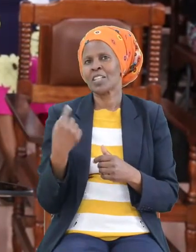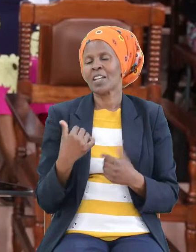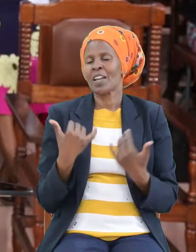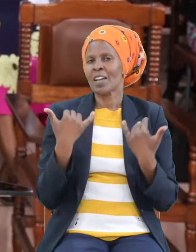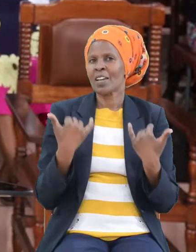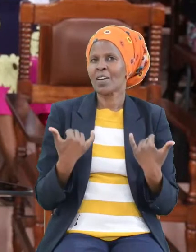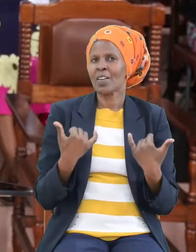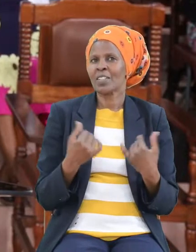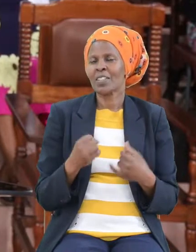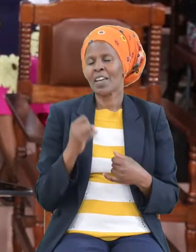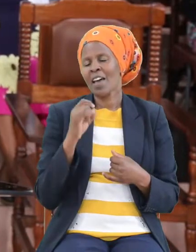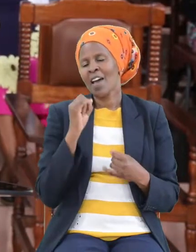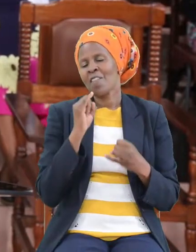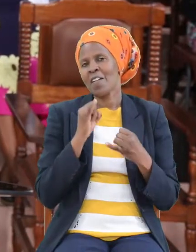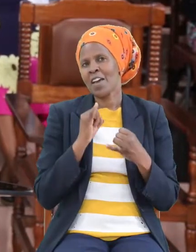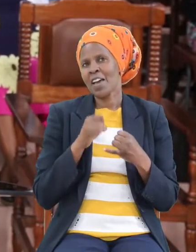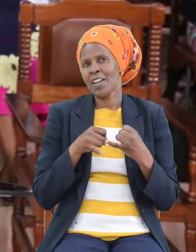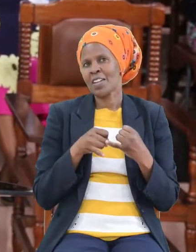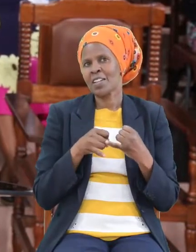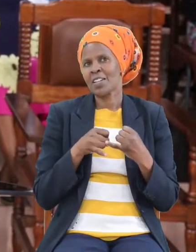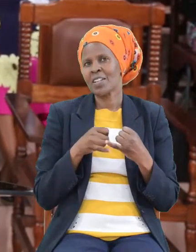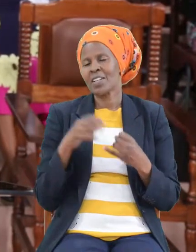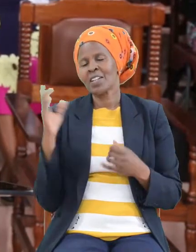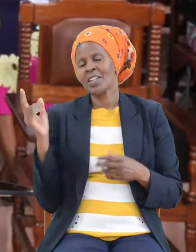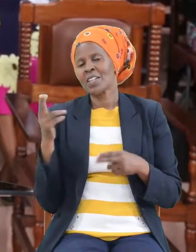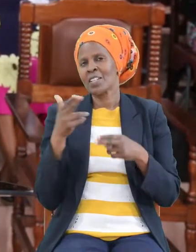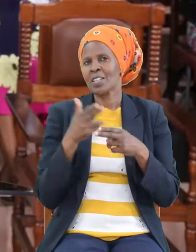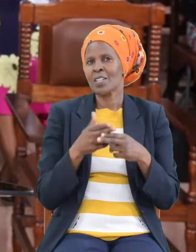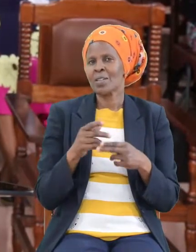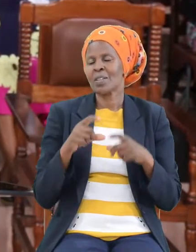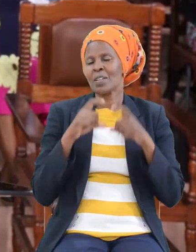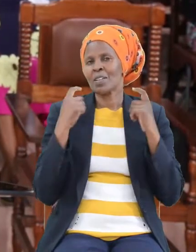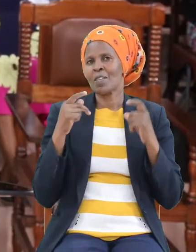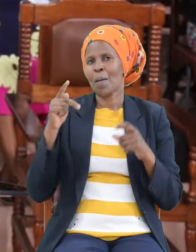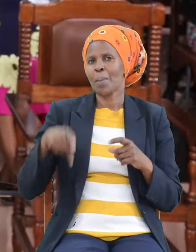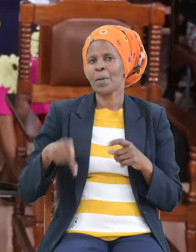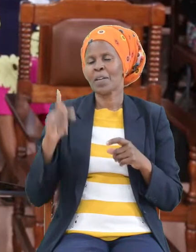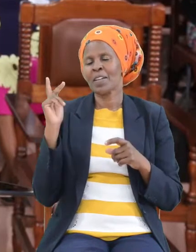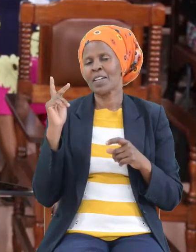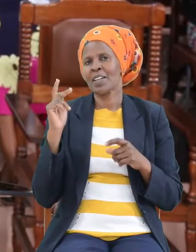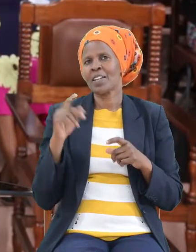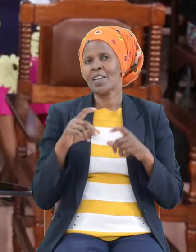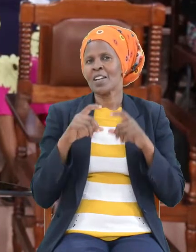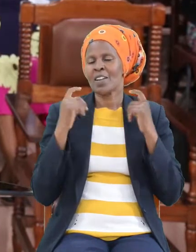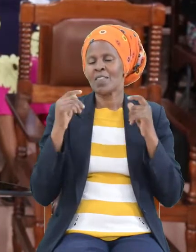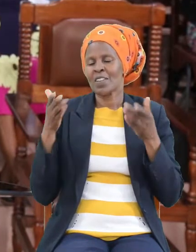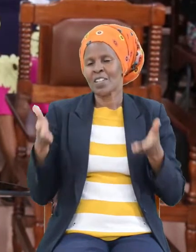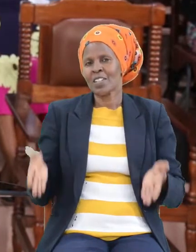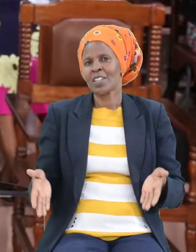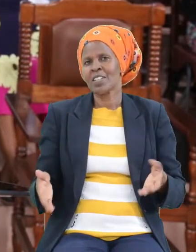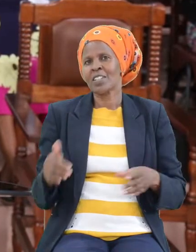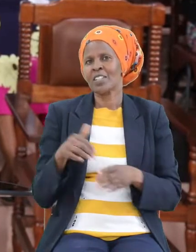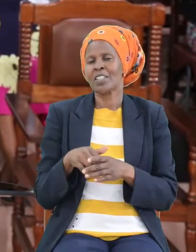ni climax. Na mimi naitwa Reverend PK na ni mchungaji wa Bahati